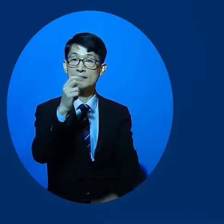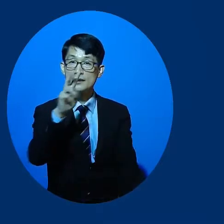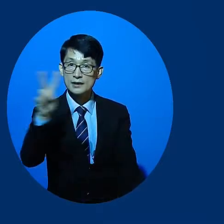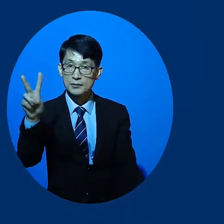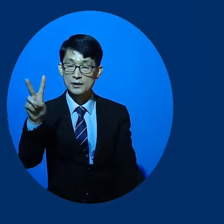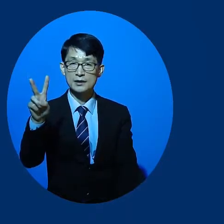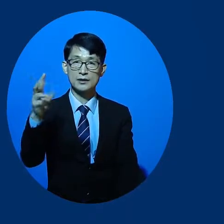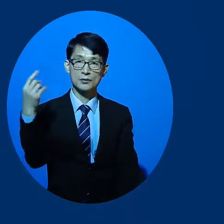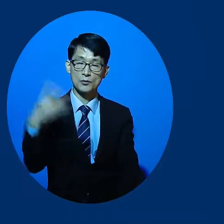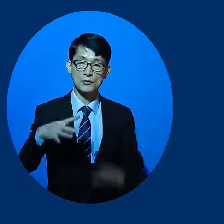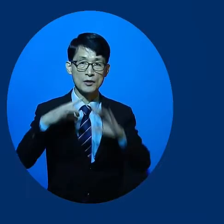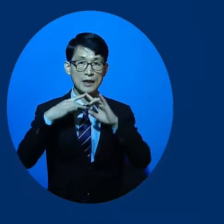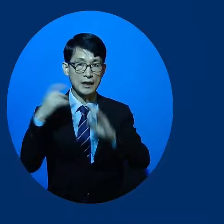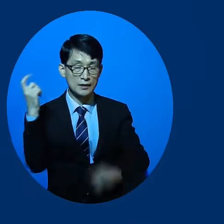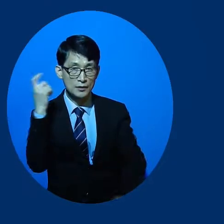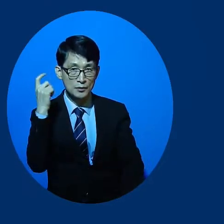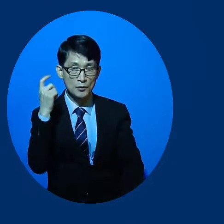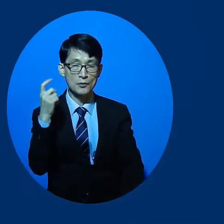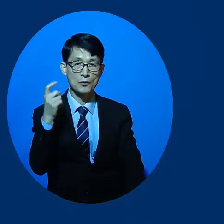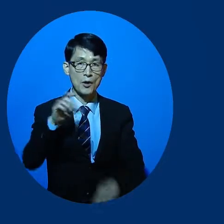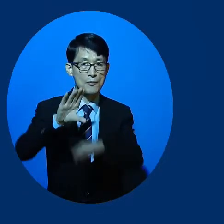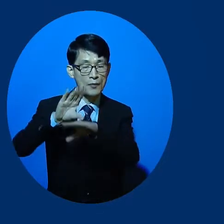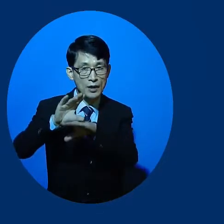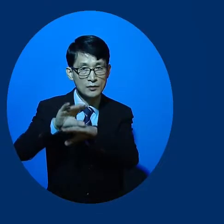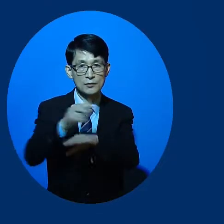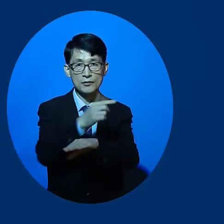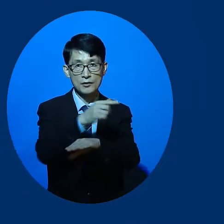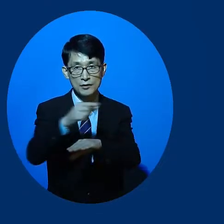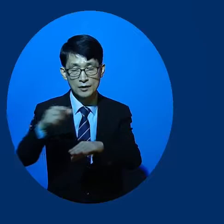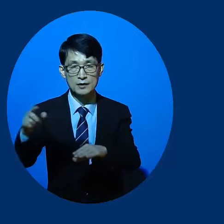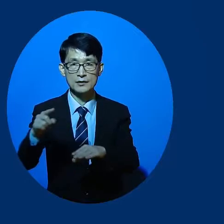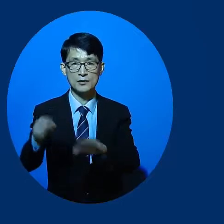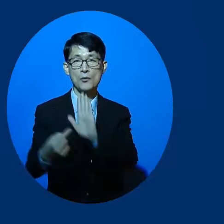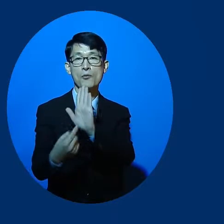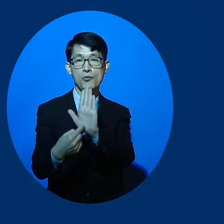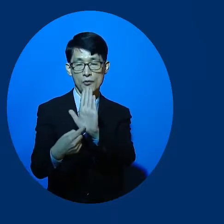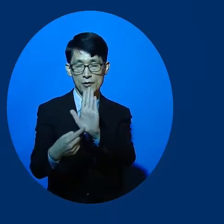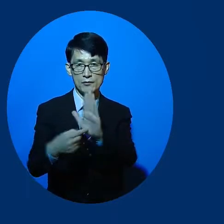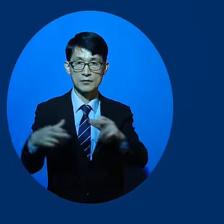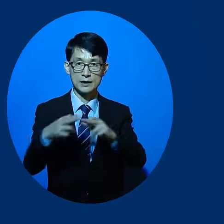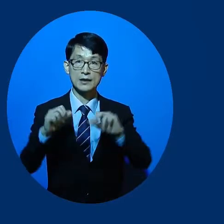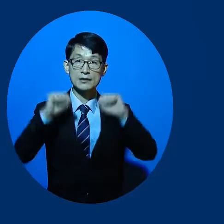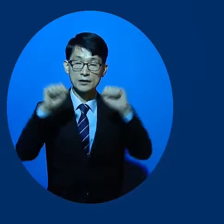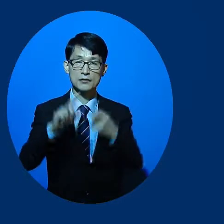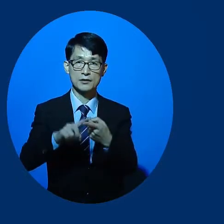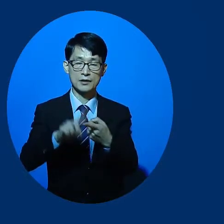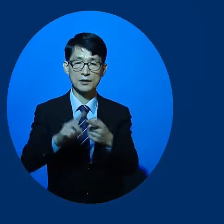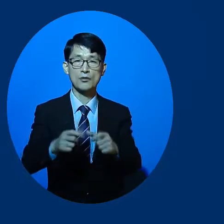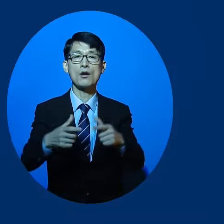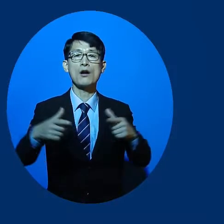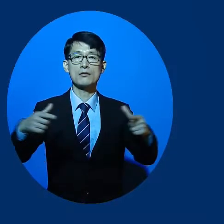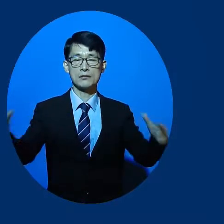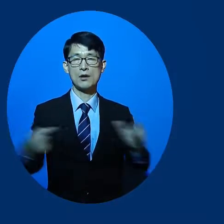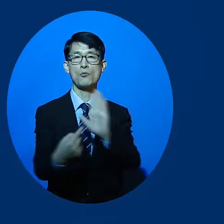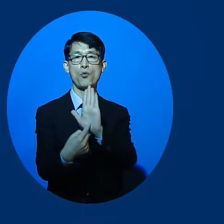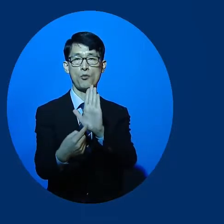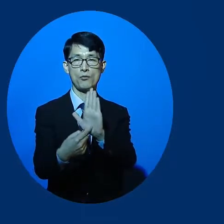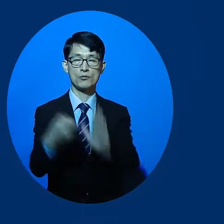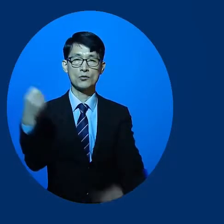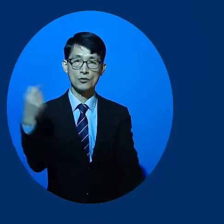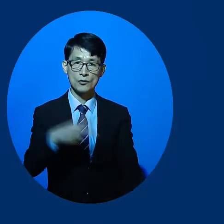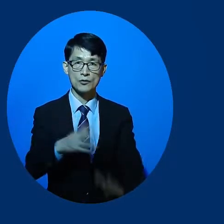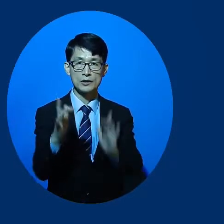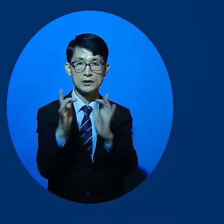라디오 등 다양한 TV 프로그램을 통해서 장애인 체육 관련 내용을 확산해야 하며 다양한 인터넷